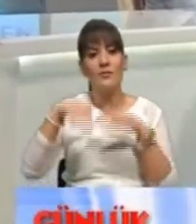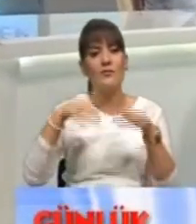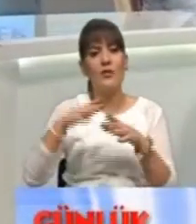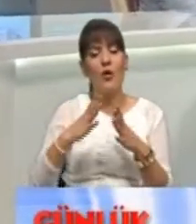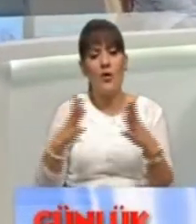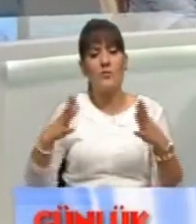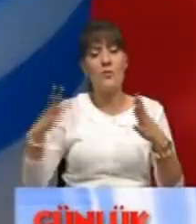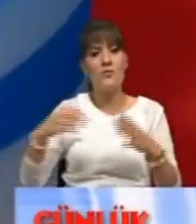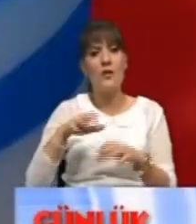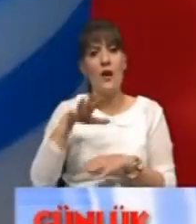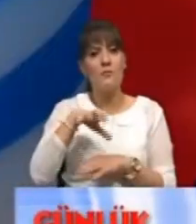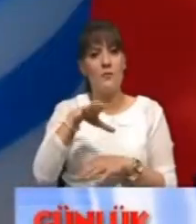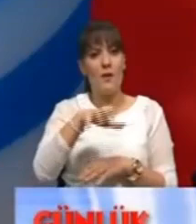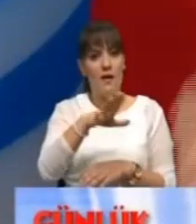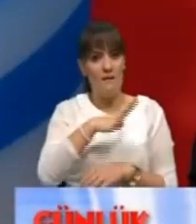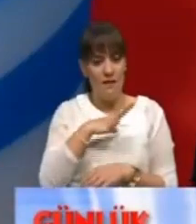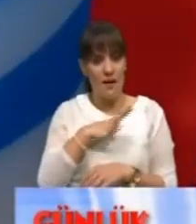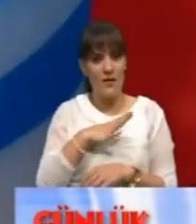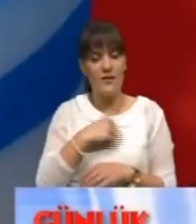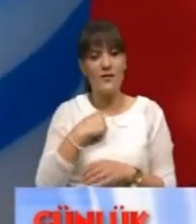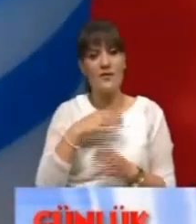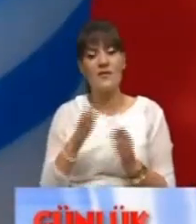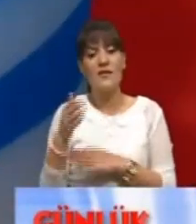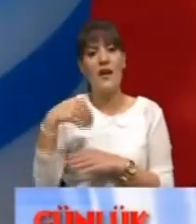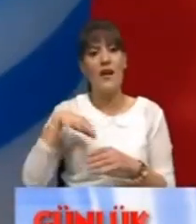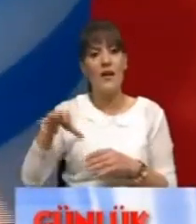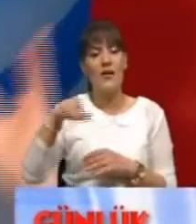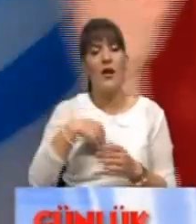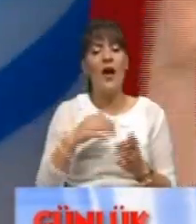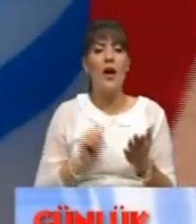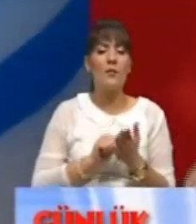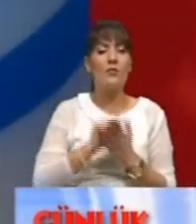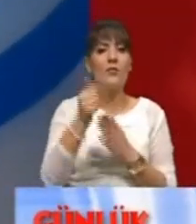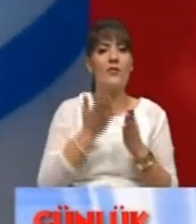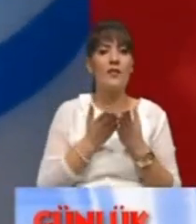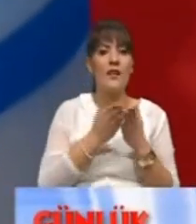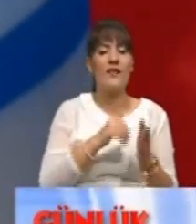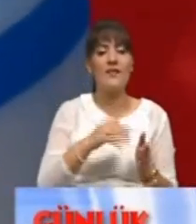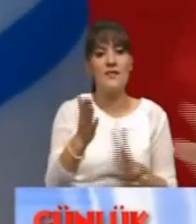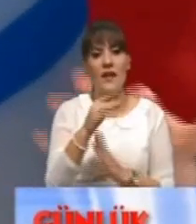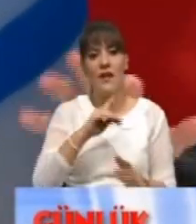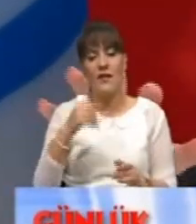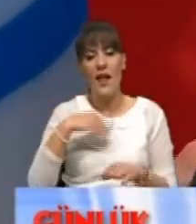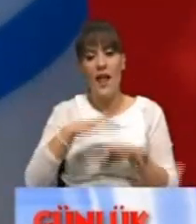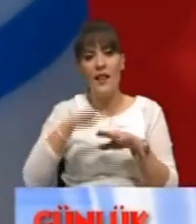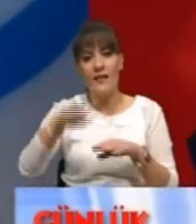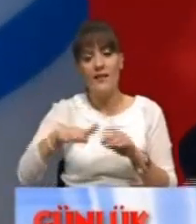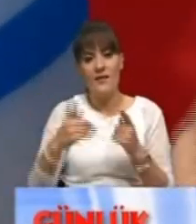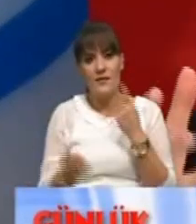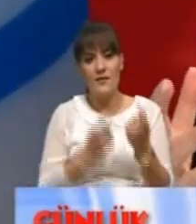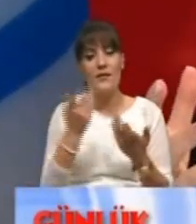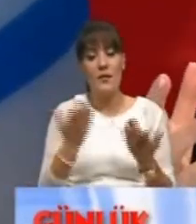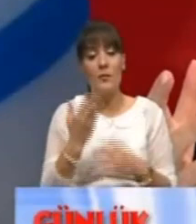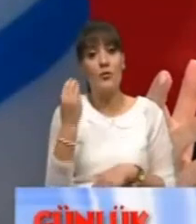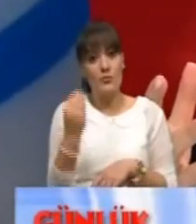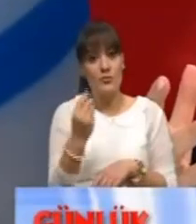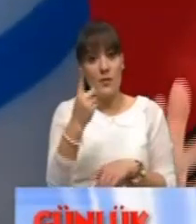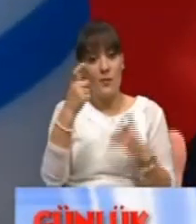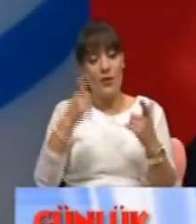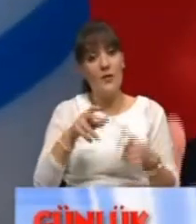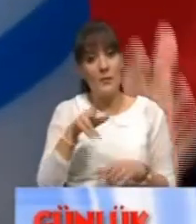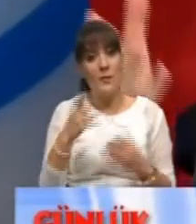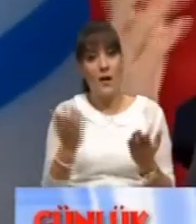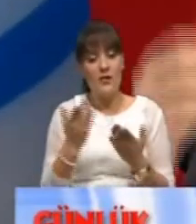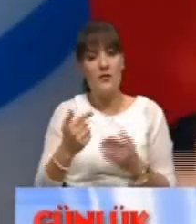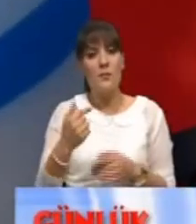yüzüyorlar. Kocaman kocaman kaplumbağalar. Sağa geçiyorlar, hadi bütün tekne sağa gidiyor, bunlar işte ellemeye çalışanlar falan. Tabii hoş bir ortam